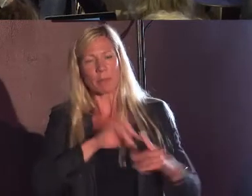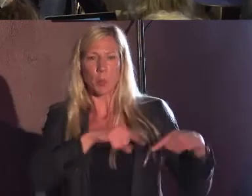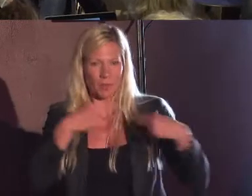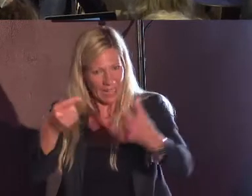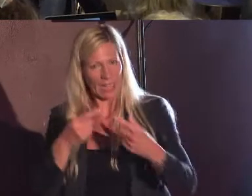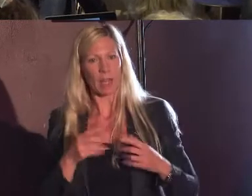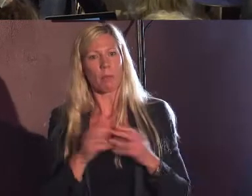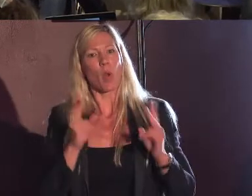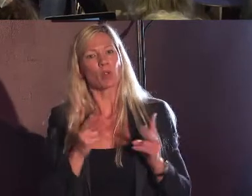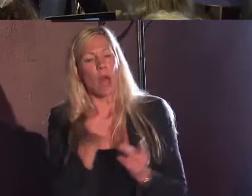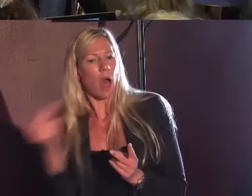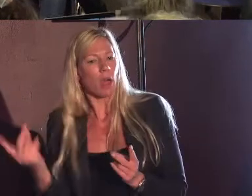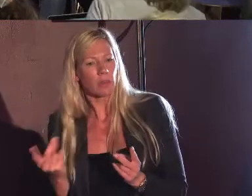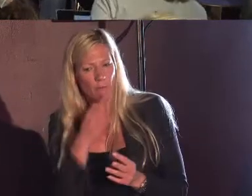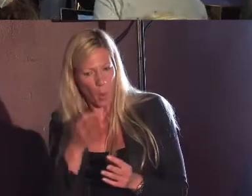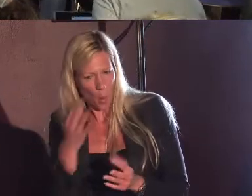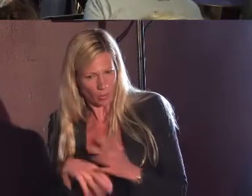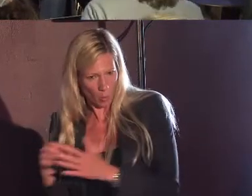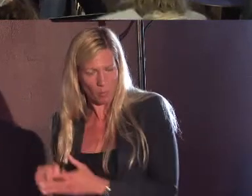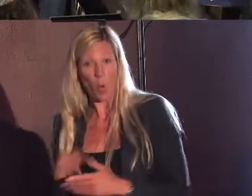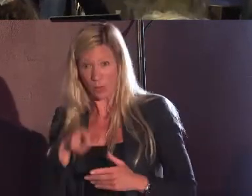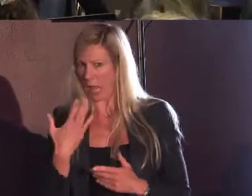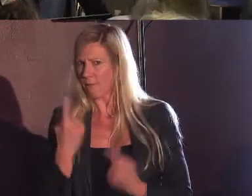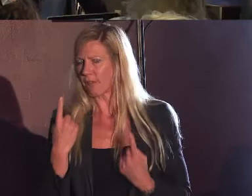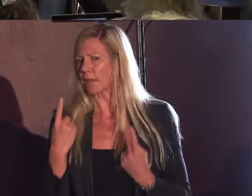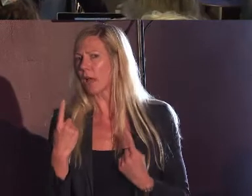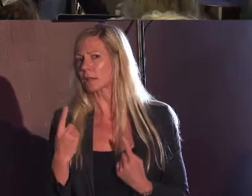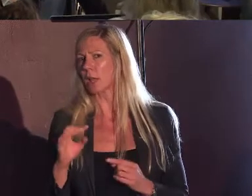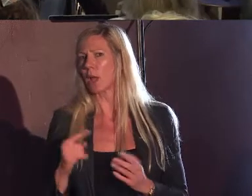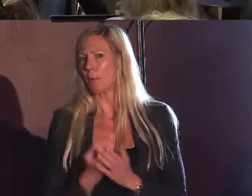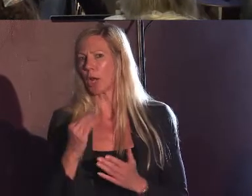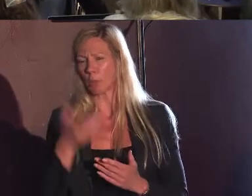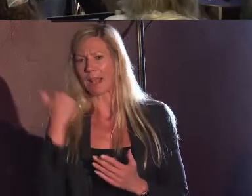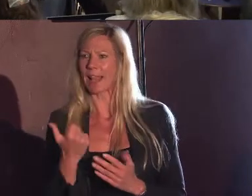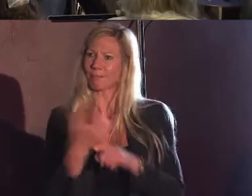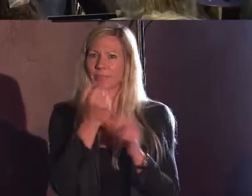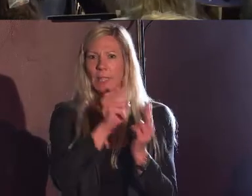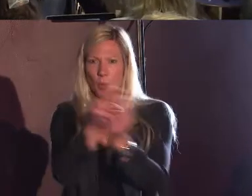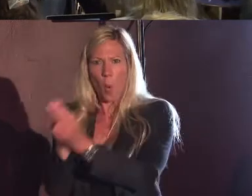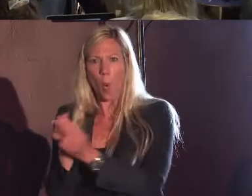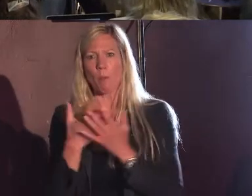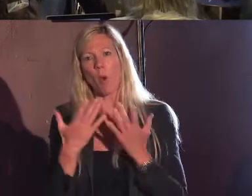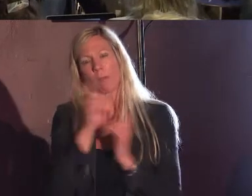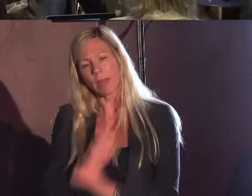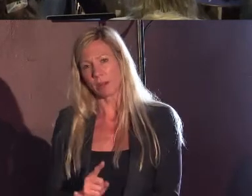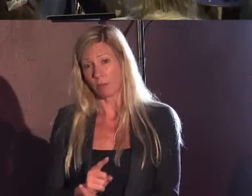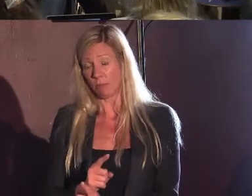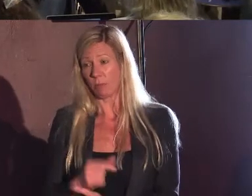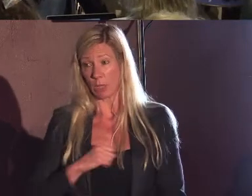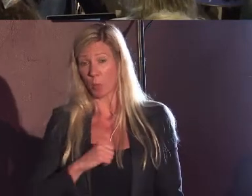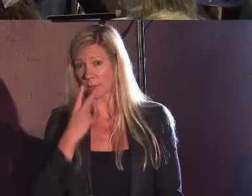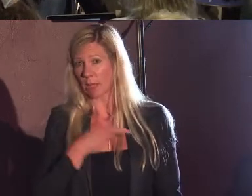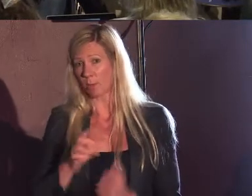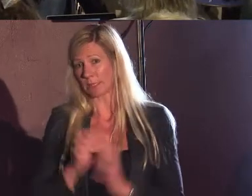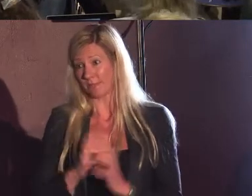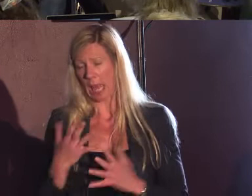Man pratar om andra frågor. Och här har vi en fantastisk möjlighet att nå väldigt många människor. Och det är ju otroligt glädjande, tycker jag, när man ser de siffrorna. En kraft,